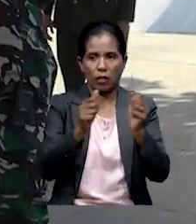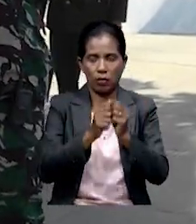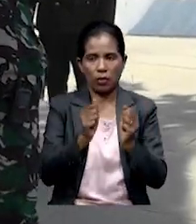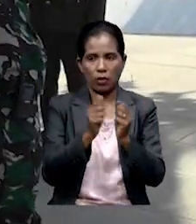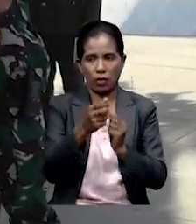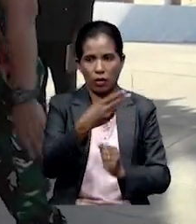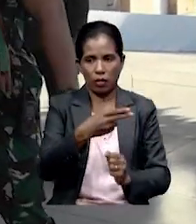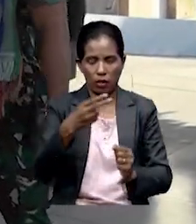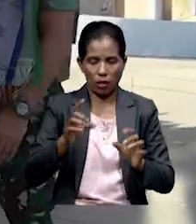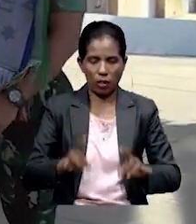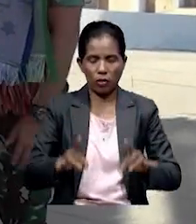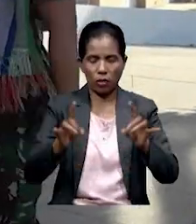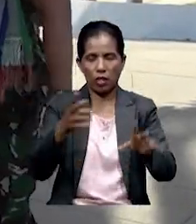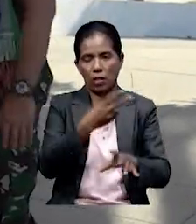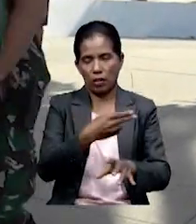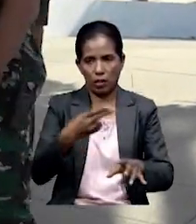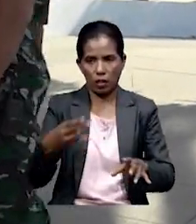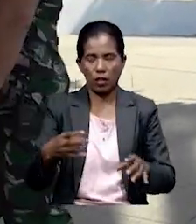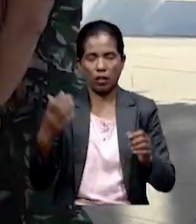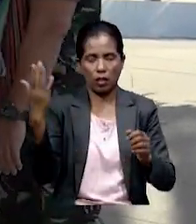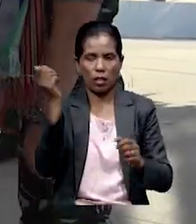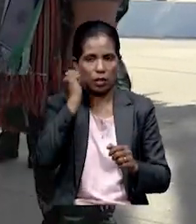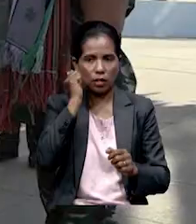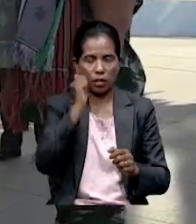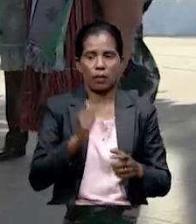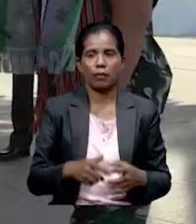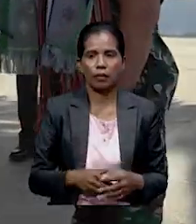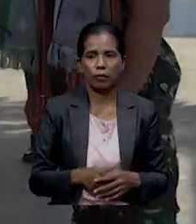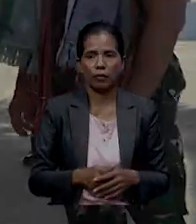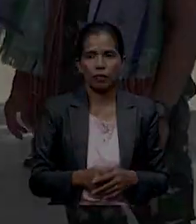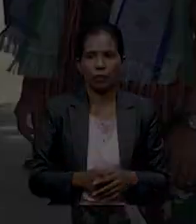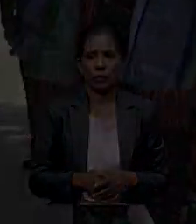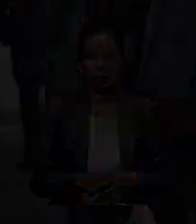indonesia-australia nol Seluk Iha ASEAN Eko pertura zaman